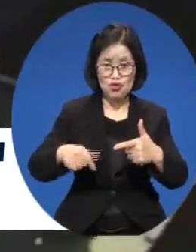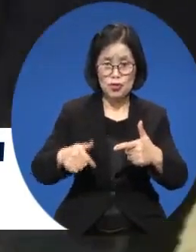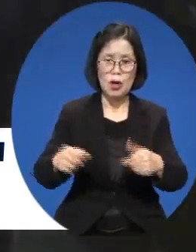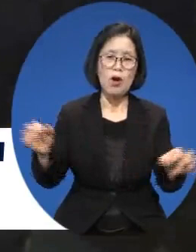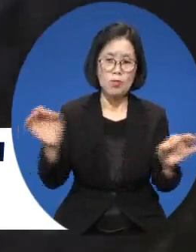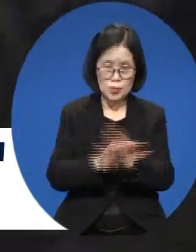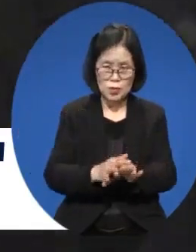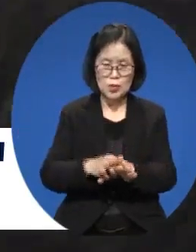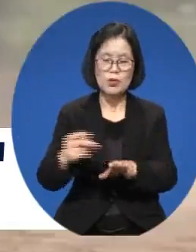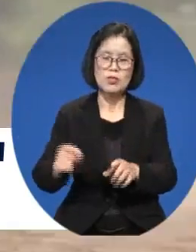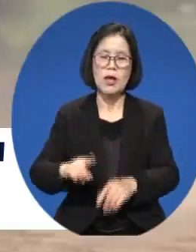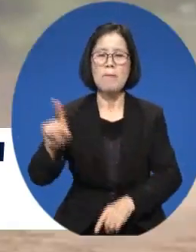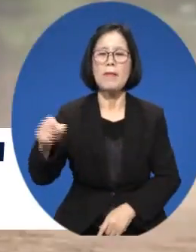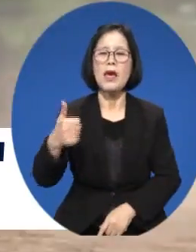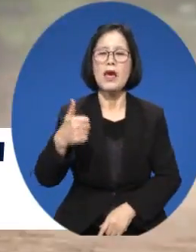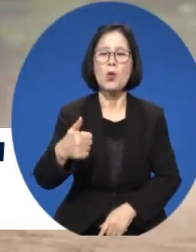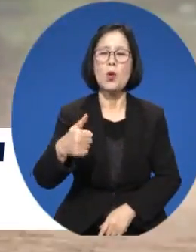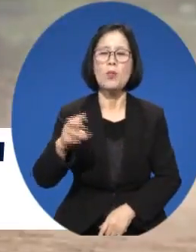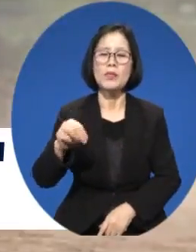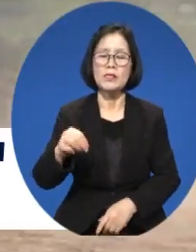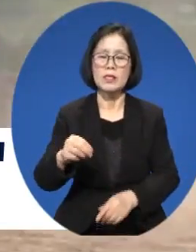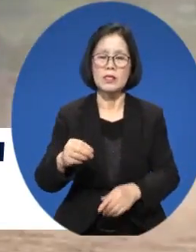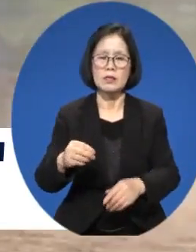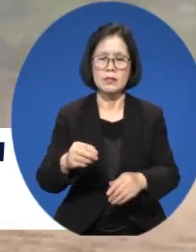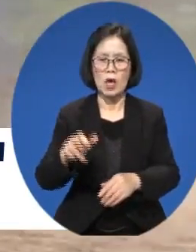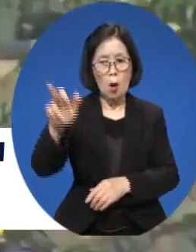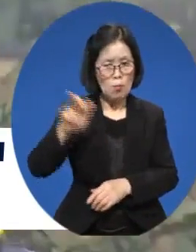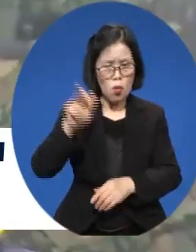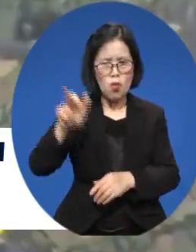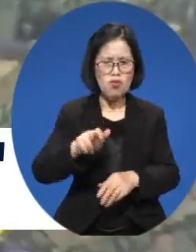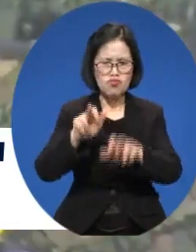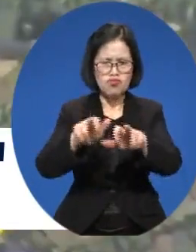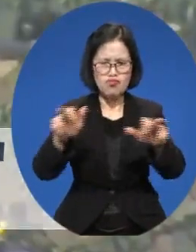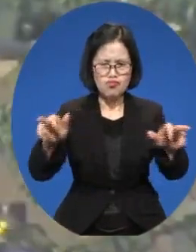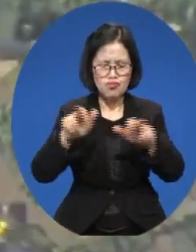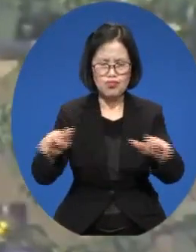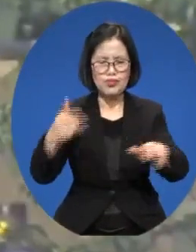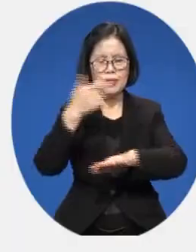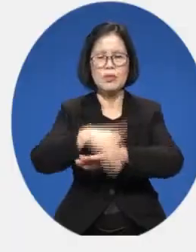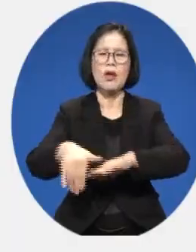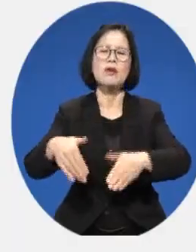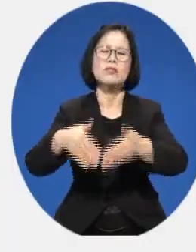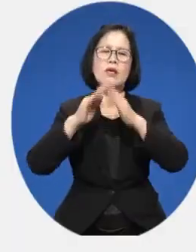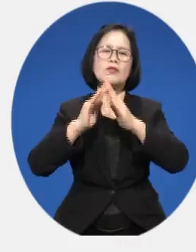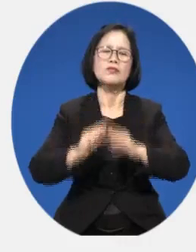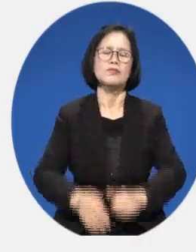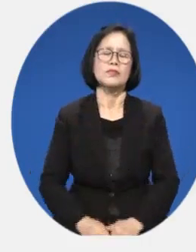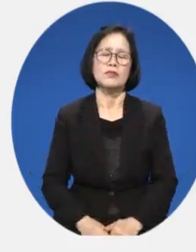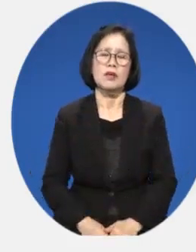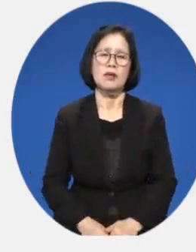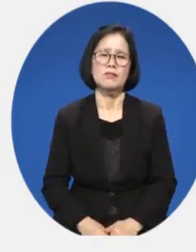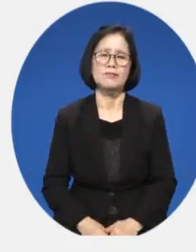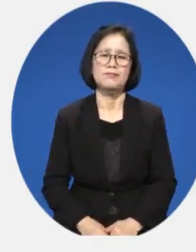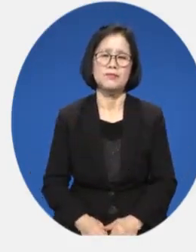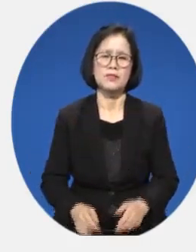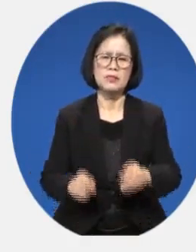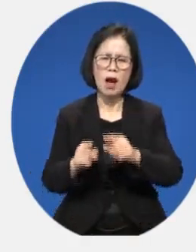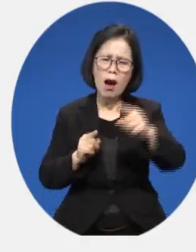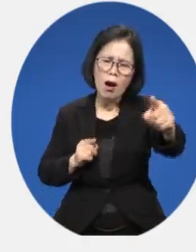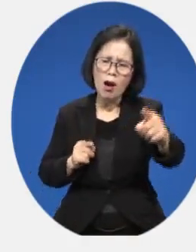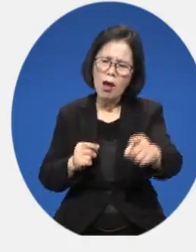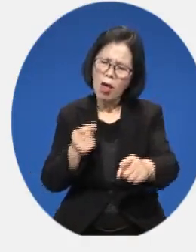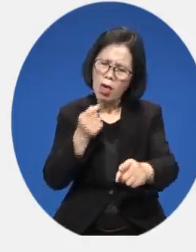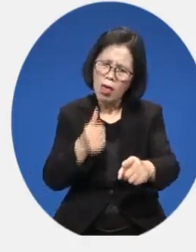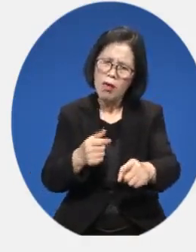그 자리에 105 미리 개량 향 자주포를 같다 놓겠다는 계획까지 세웠습니다 해당 전력의 사거리는 고작